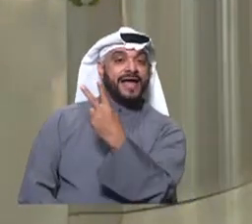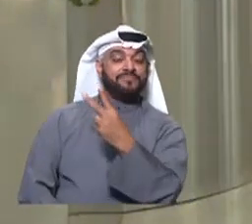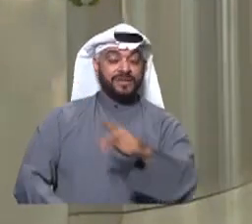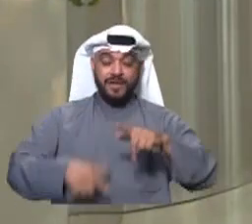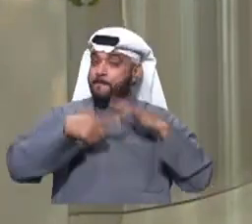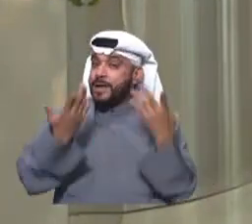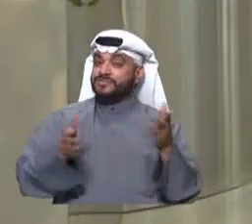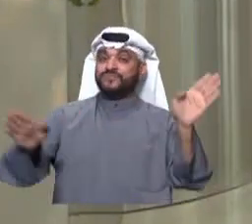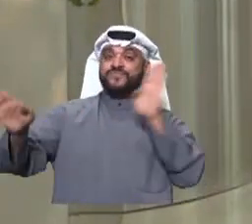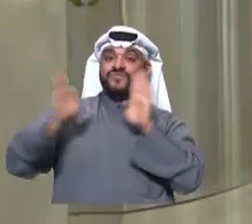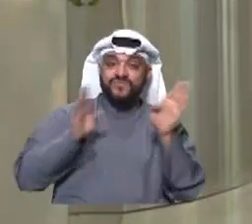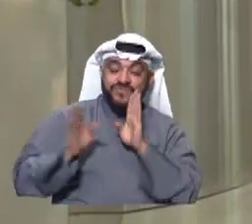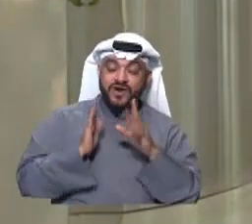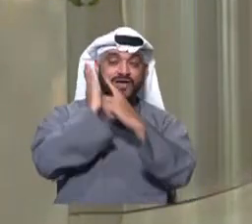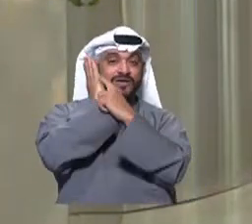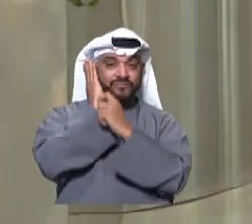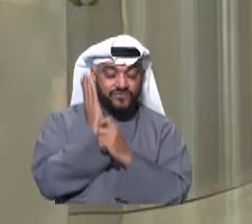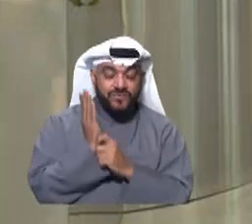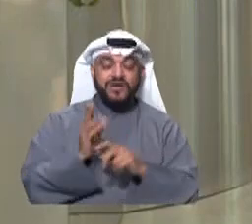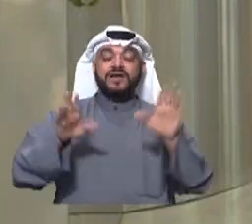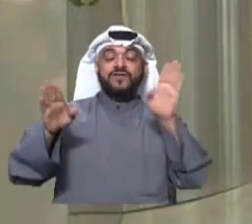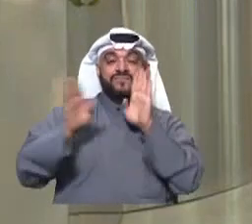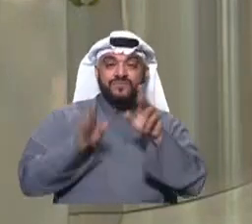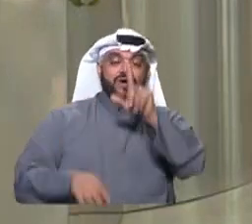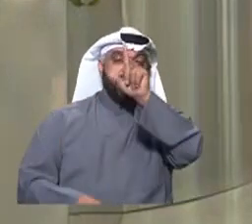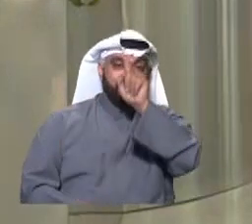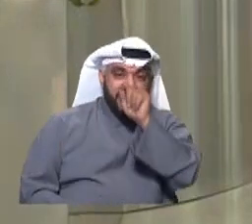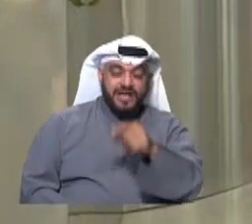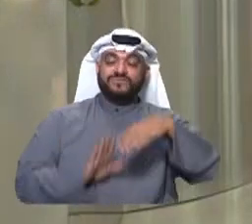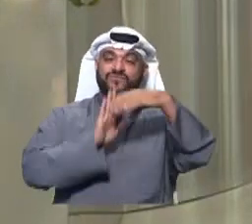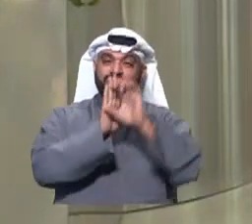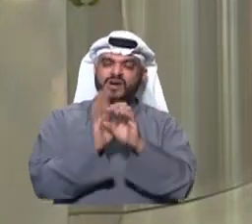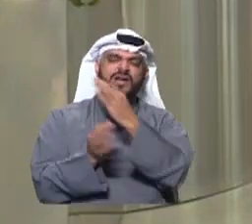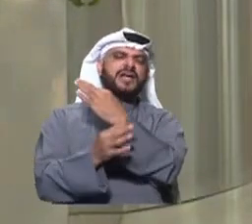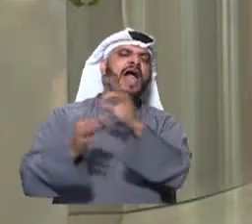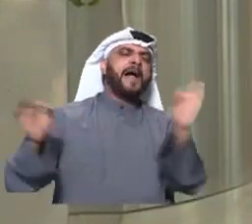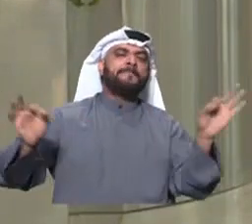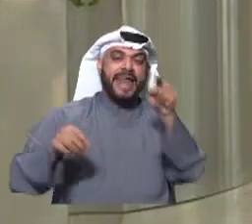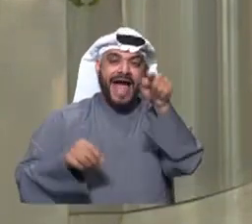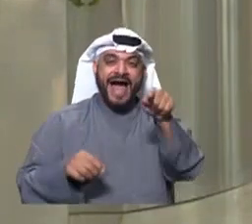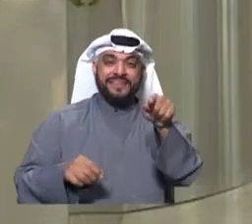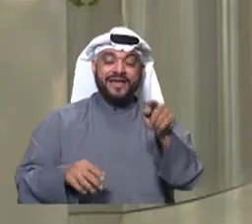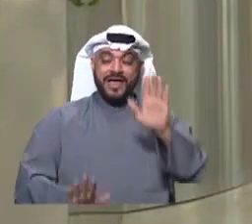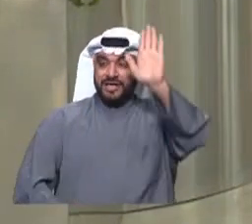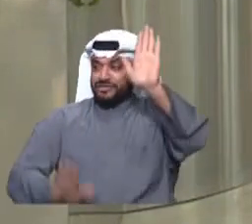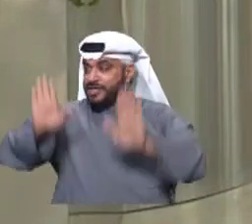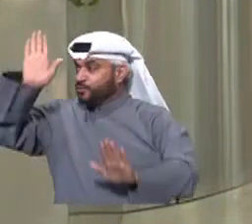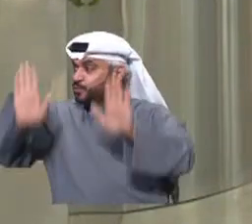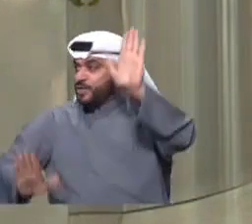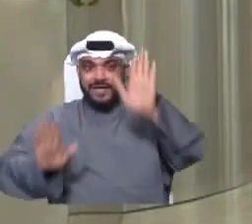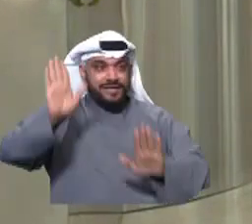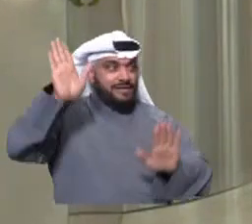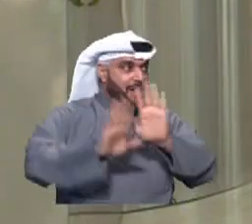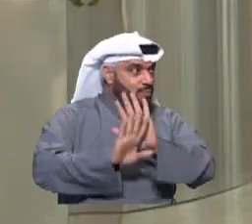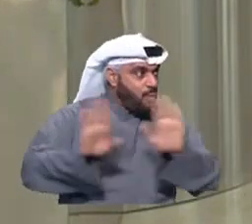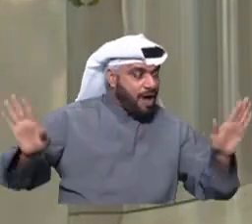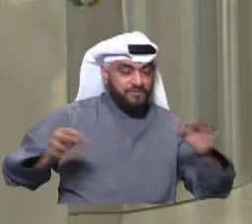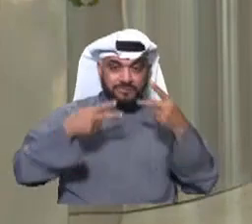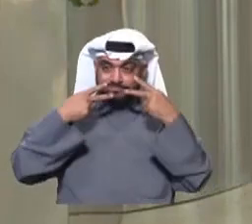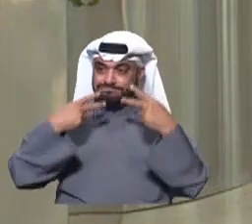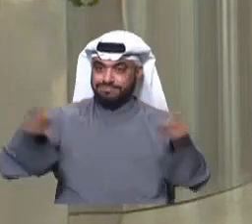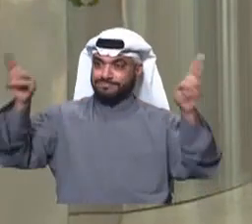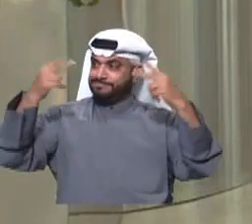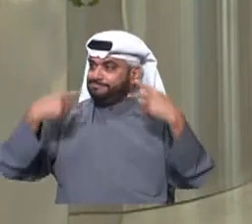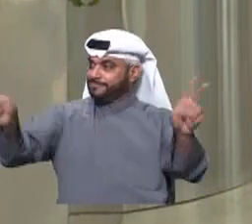المرئي والمسموع، وتمت إحالته للحكومة. يعني لو شاهدنا من خلال تصويت العن اللي كان بالاسم